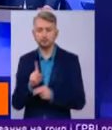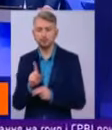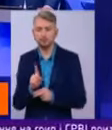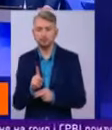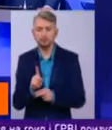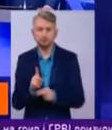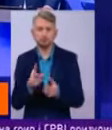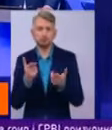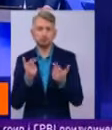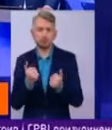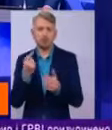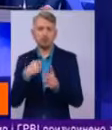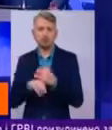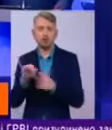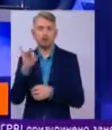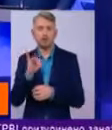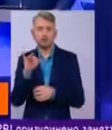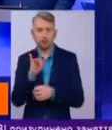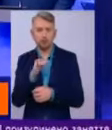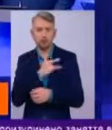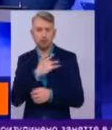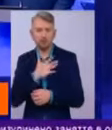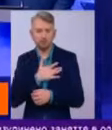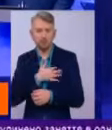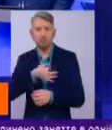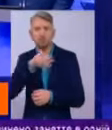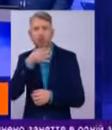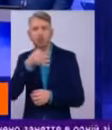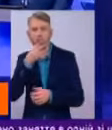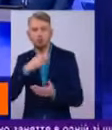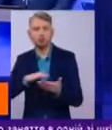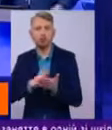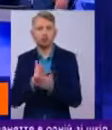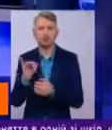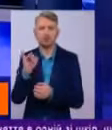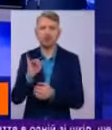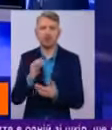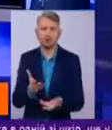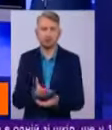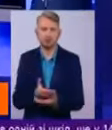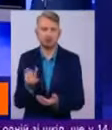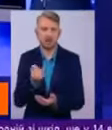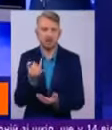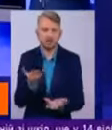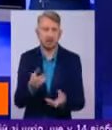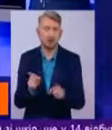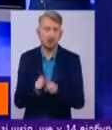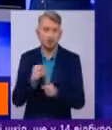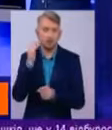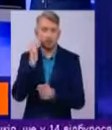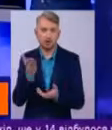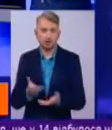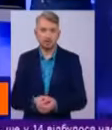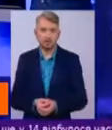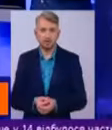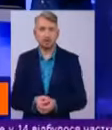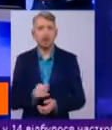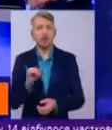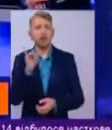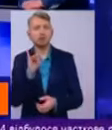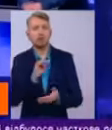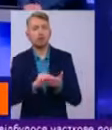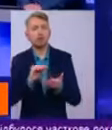так, тому що історію присвоюють на догоду політичним інтересам. Ну, такі ось такі думки. Історію